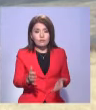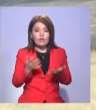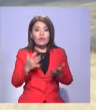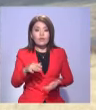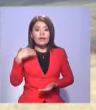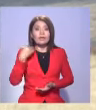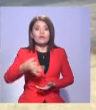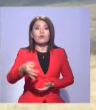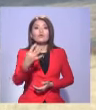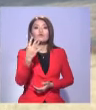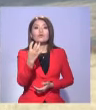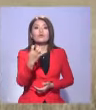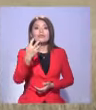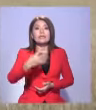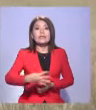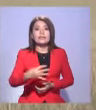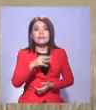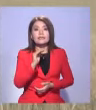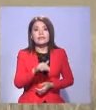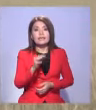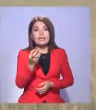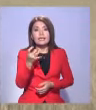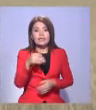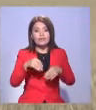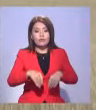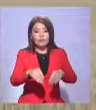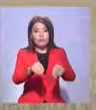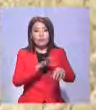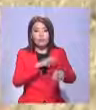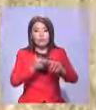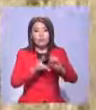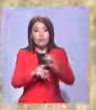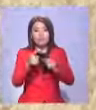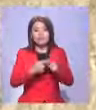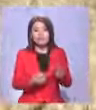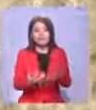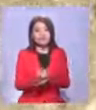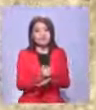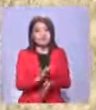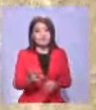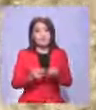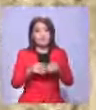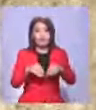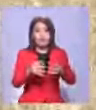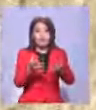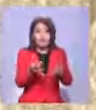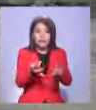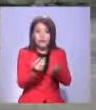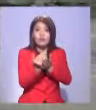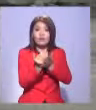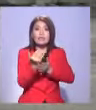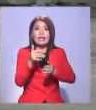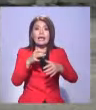облысында биыл 440 мың гектар аумаққа егін егілген. Бүгінде оның жартысы да жиналған жоқ. Асықтың ылғалдануы жоғары болғандықтан